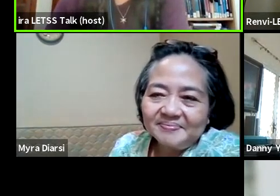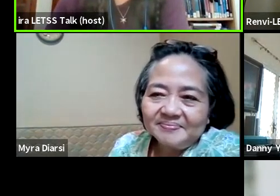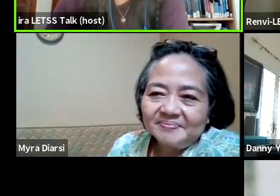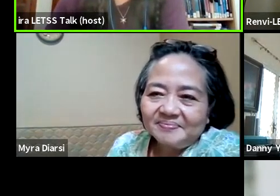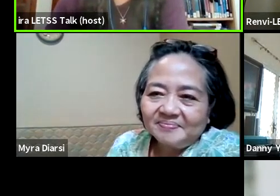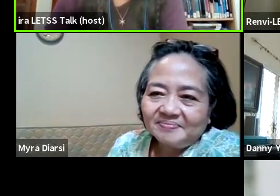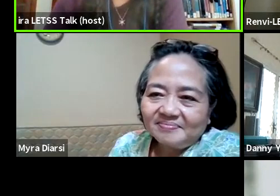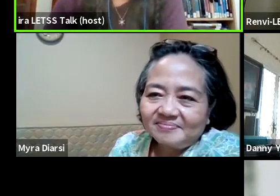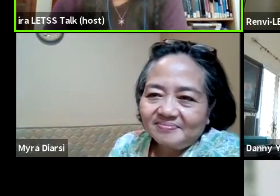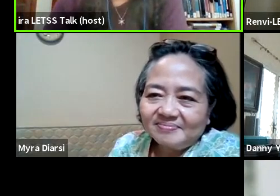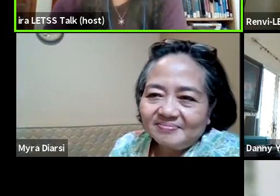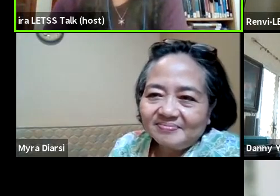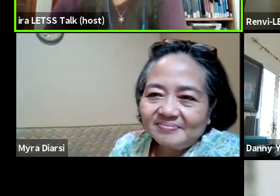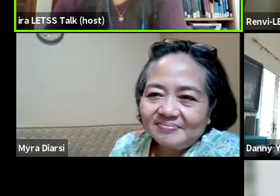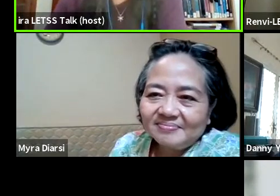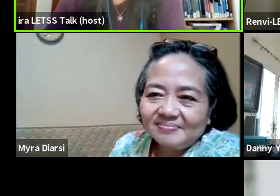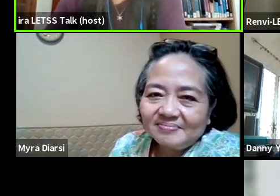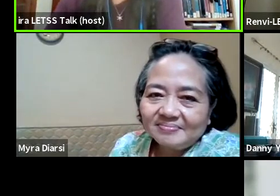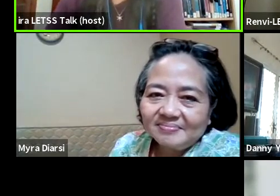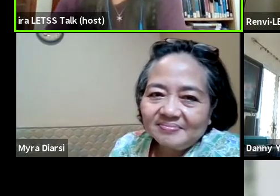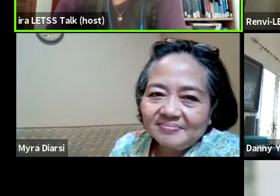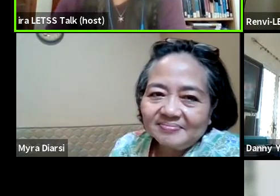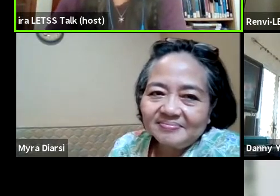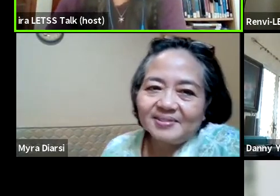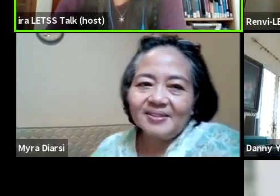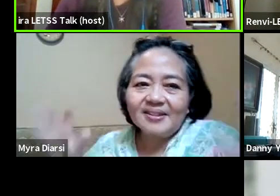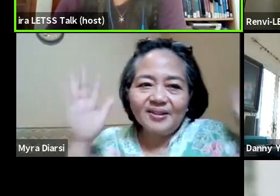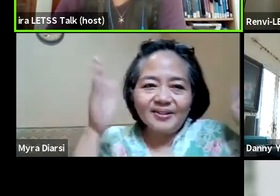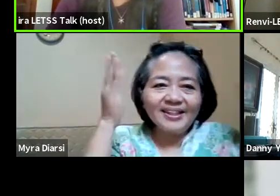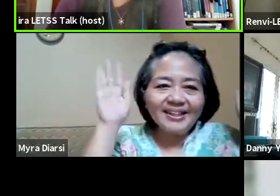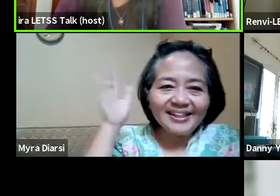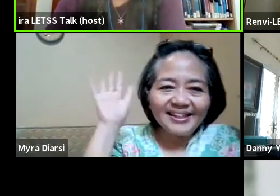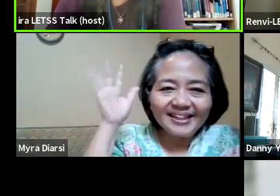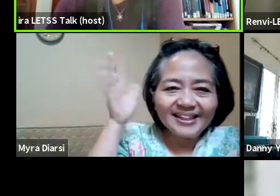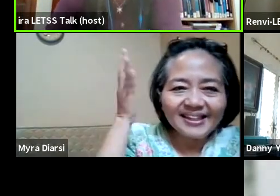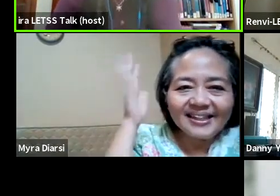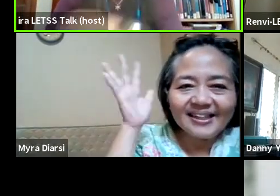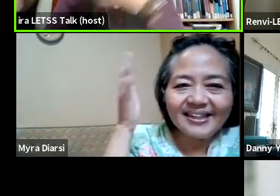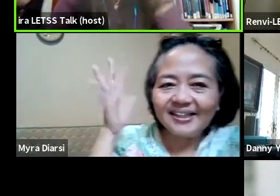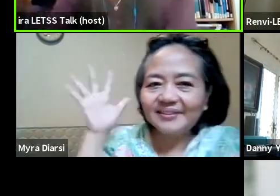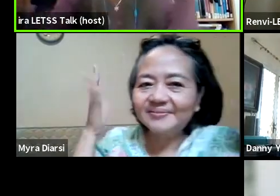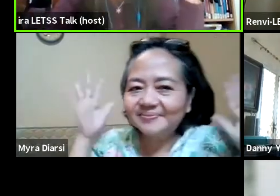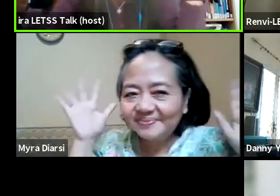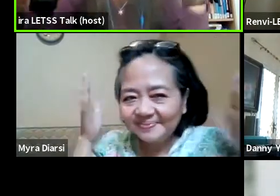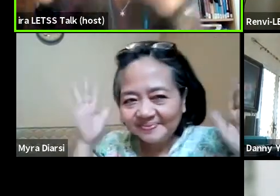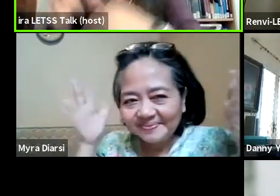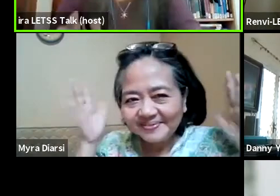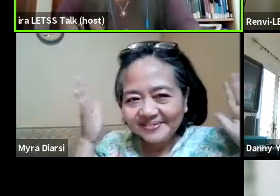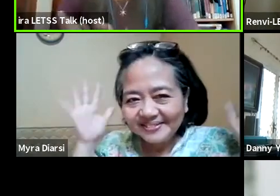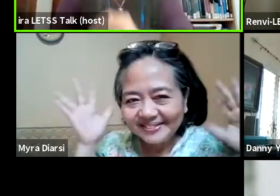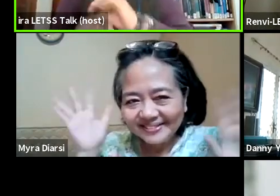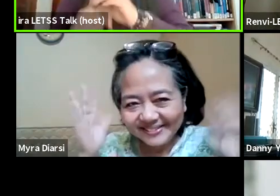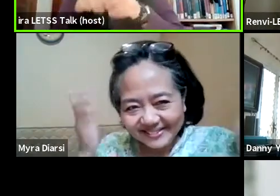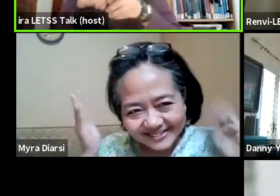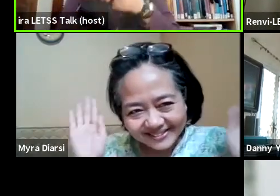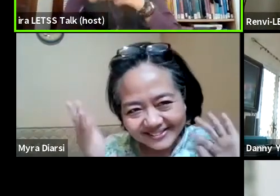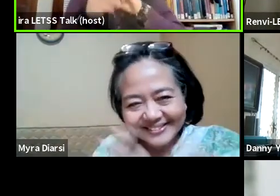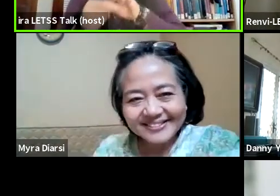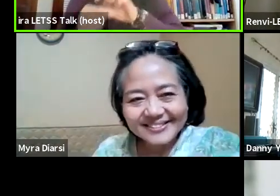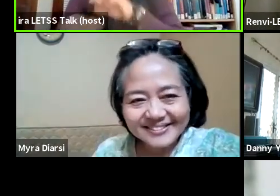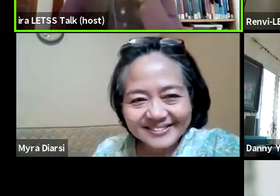hadiahnya Rp1.000.000 gitu dari Let's Talk dan juga sertifikat hasil patungan.